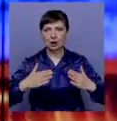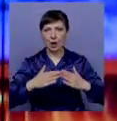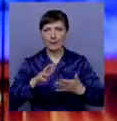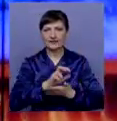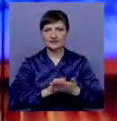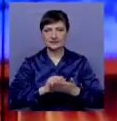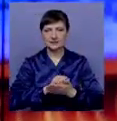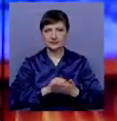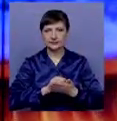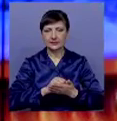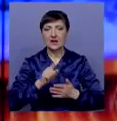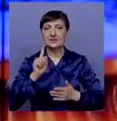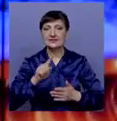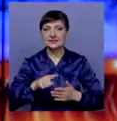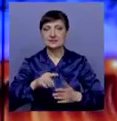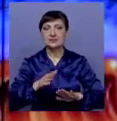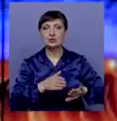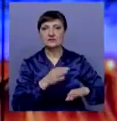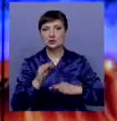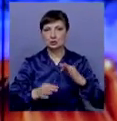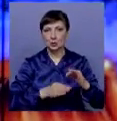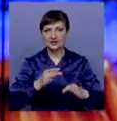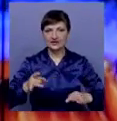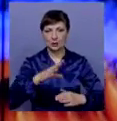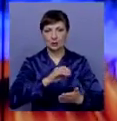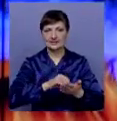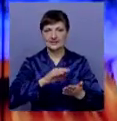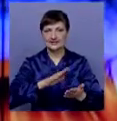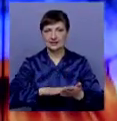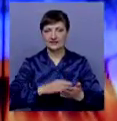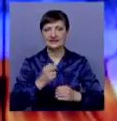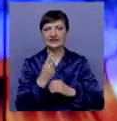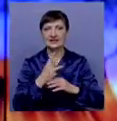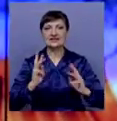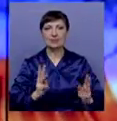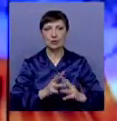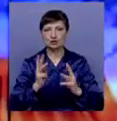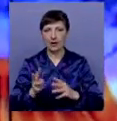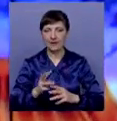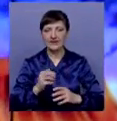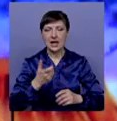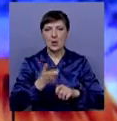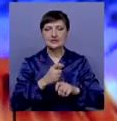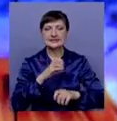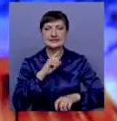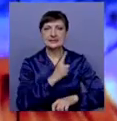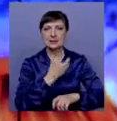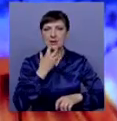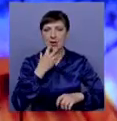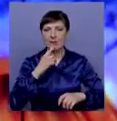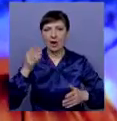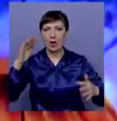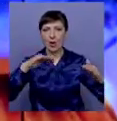многоквартирных домов вместе с тем за минувшие сутки в регионе было зарегистрировано 12 пожаров а из-за резкого потепления в горных районах